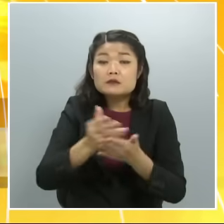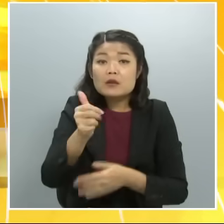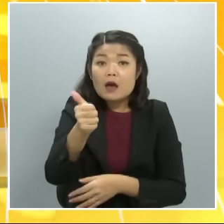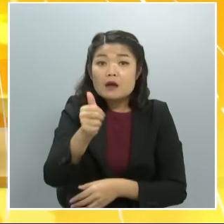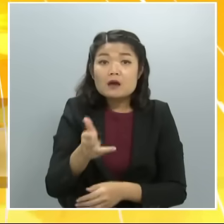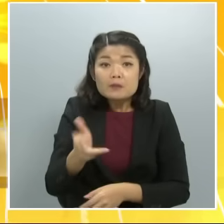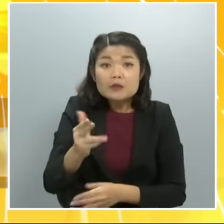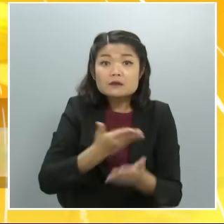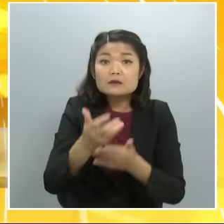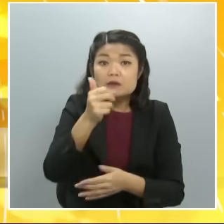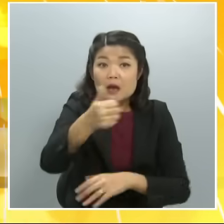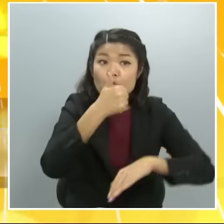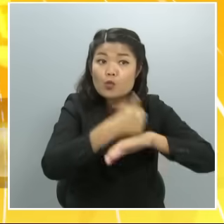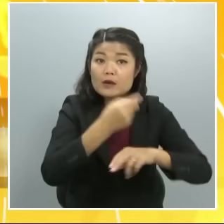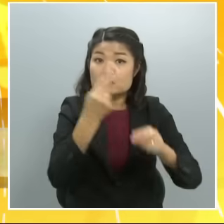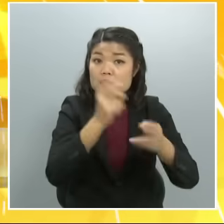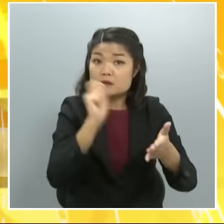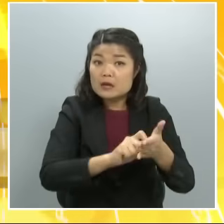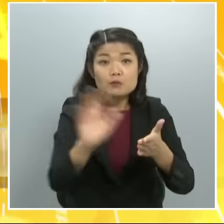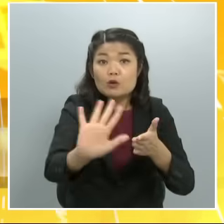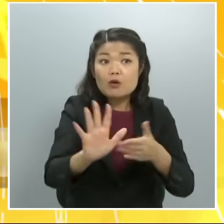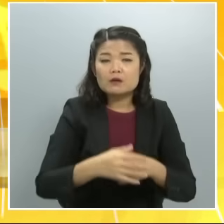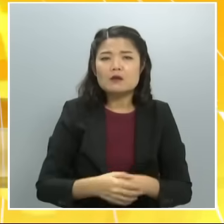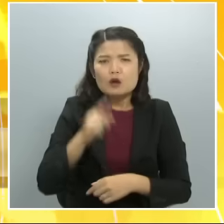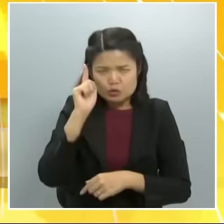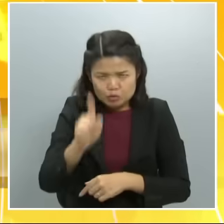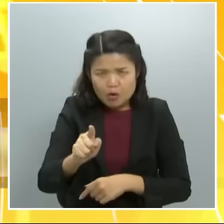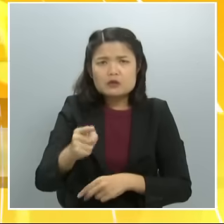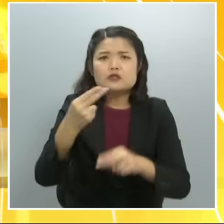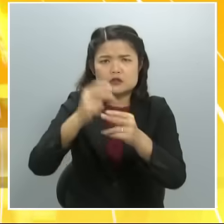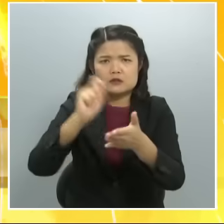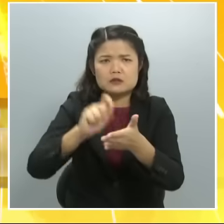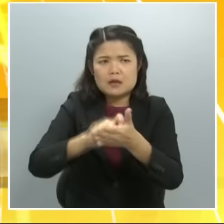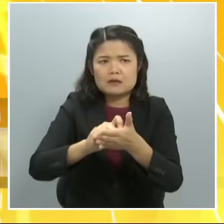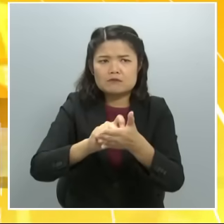ได้เลยไม่ต้องผ่านผู้บังคับบัญชา คงต้องผ่านผู้บัญชาครับแต่ว่าผมเนี่ย